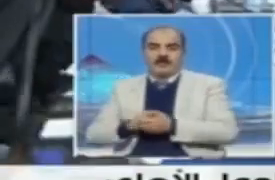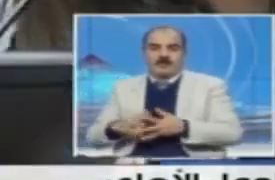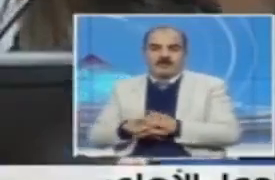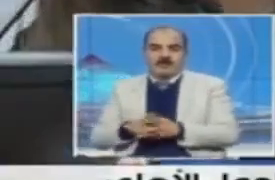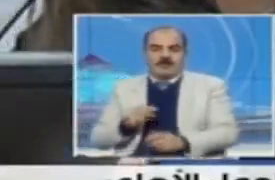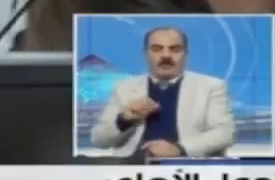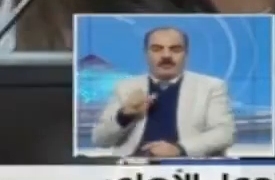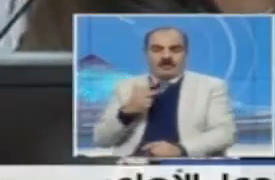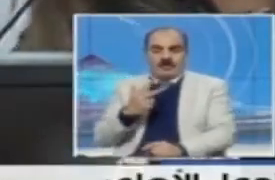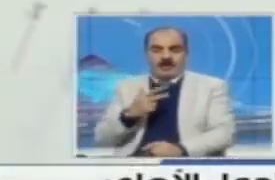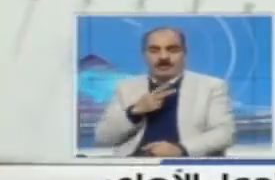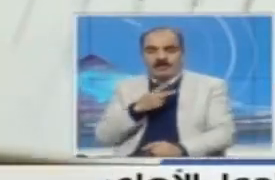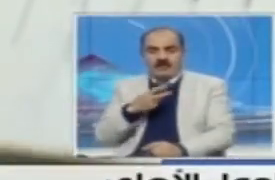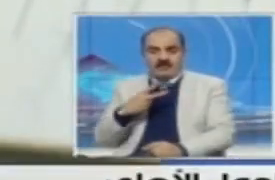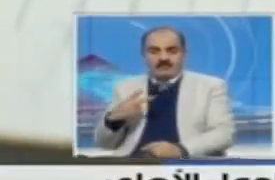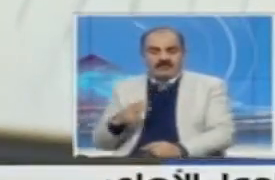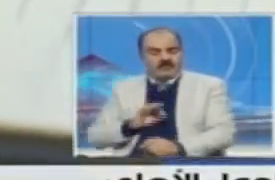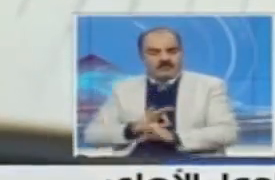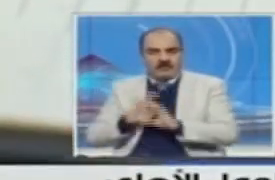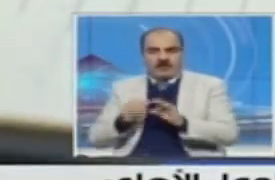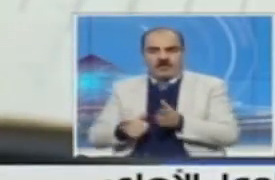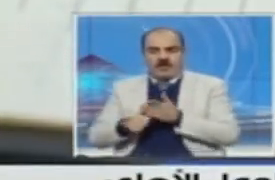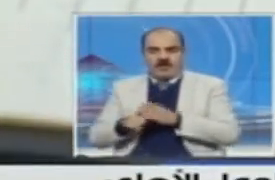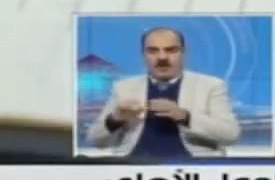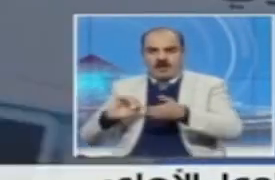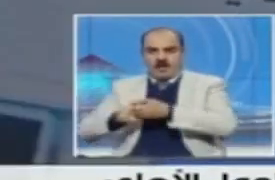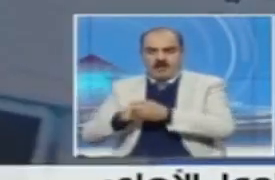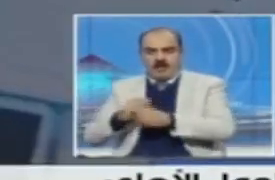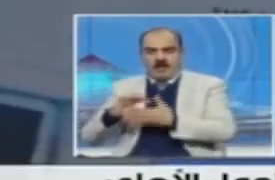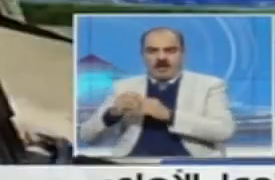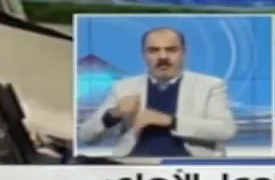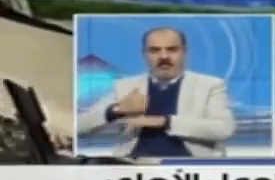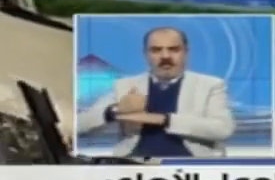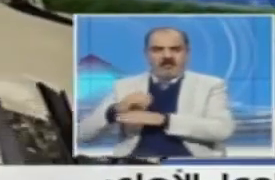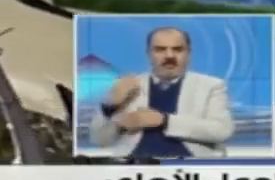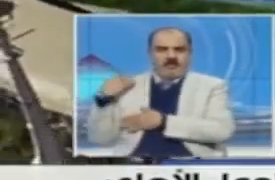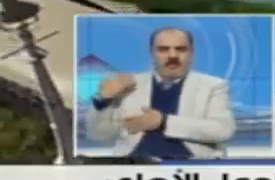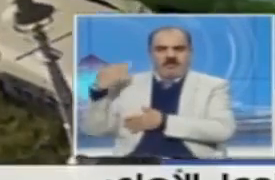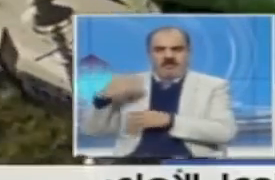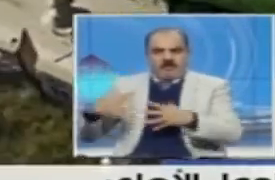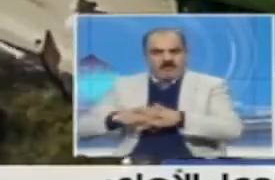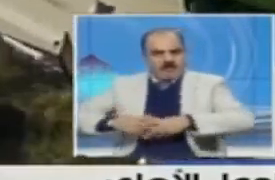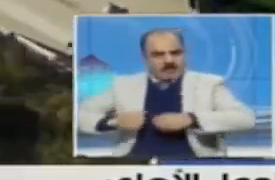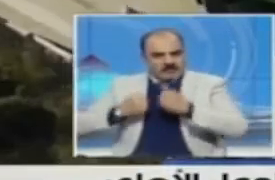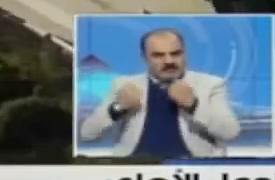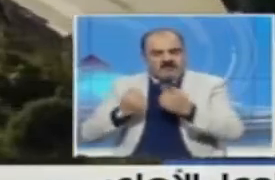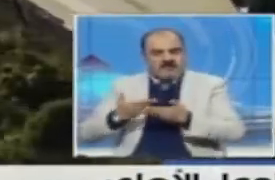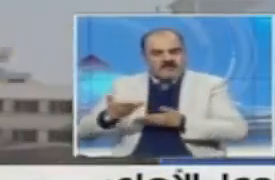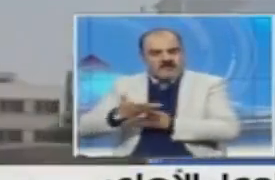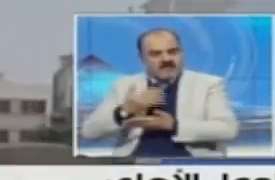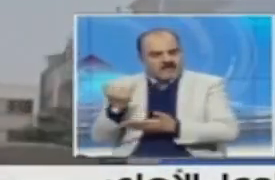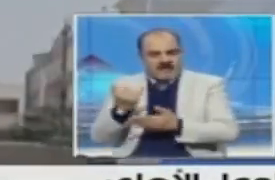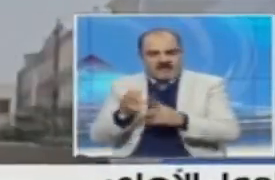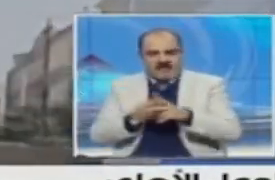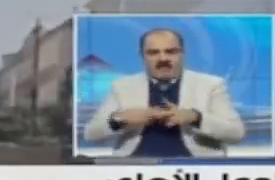مارس 2022 انطلق التحالف الوطني للعمل الأهلي التنموي كقوة تنموية مجتمعية كبرى،